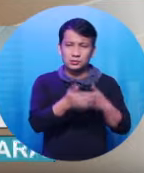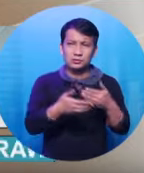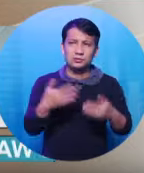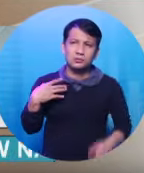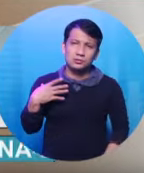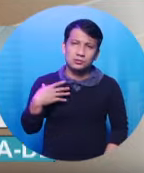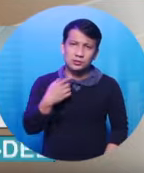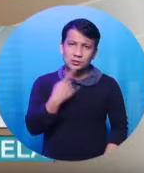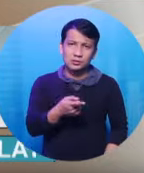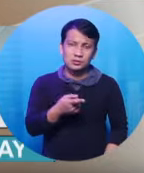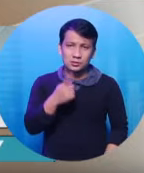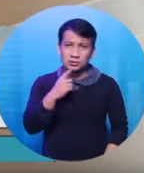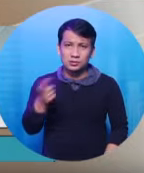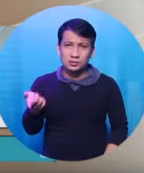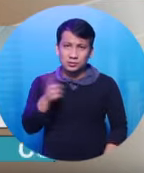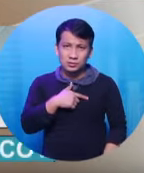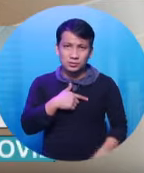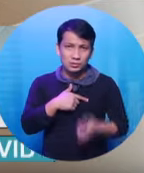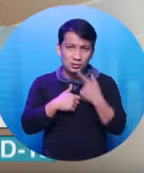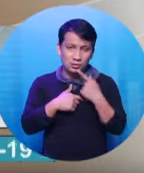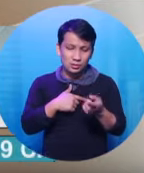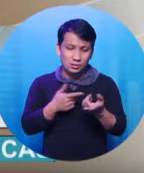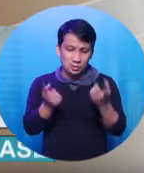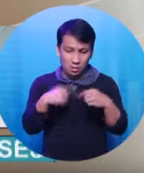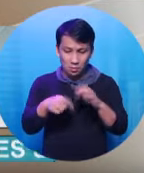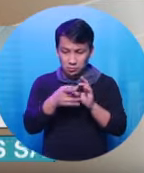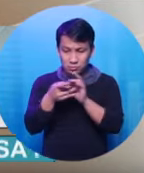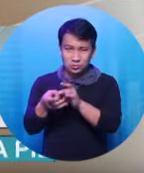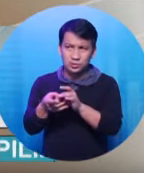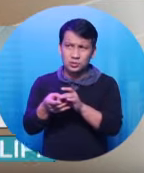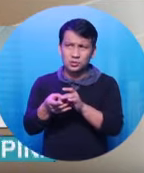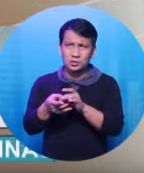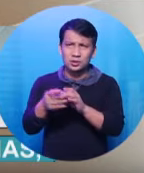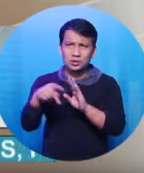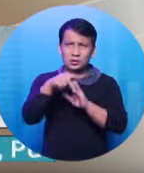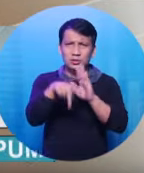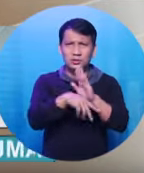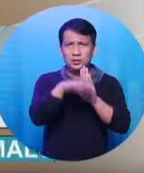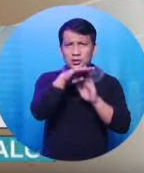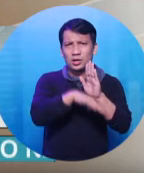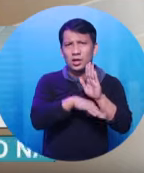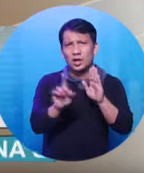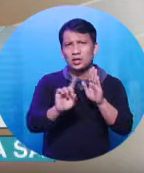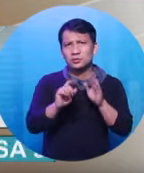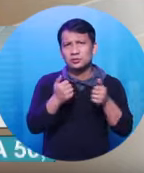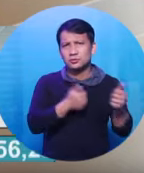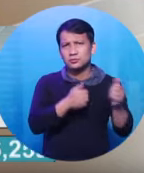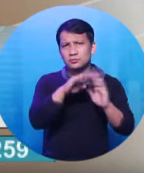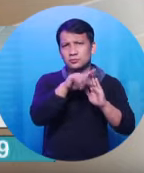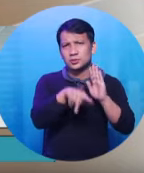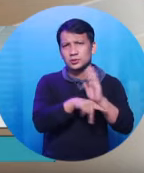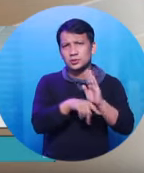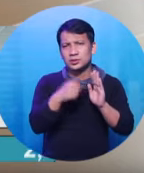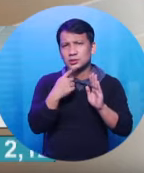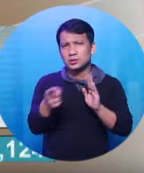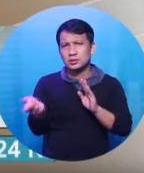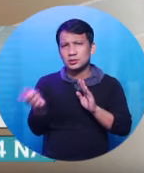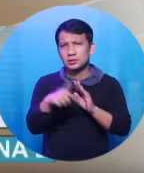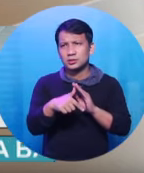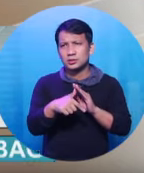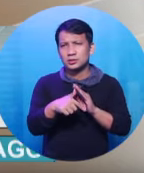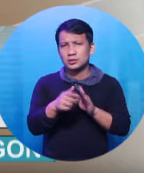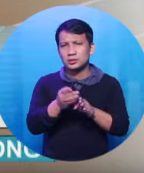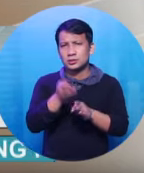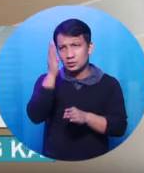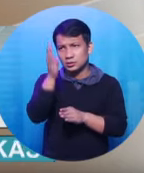Kung nakiusap naman po yung with regards po doon sa... Ano pong protocol? Ano pong klaseng protocol? Ay, kasi po sir, meron pong